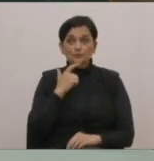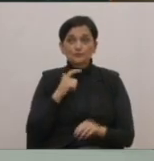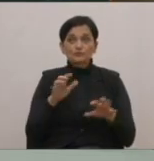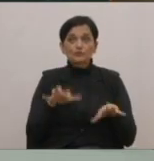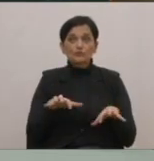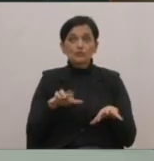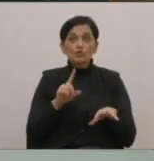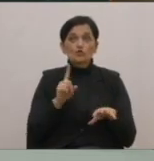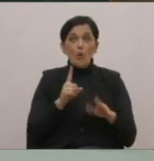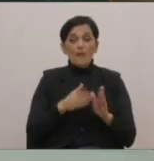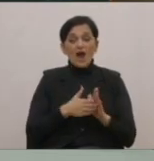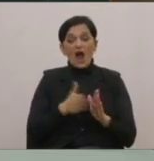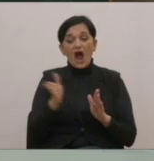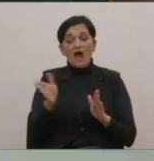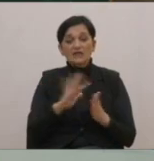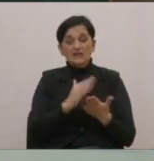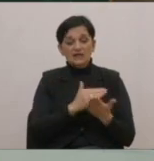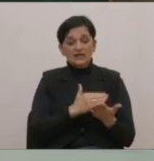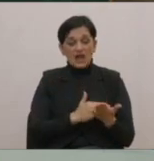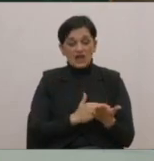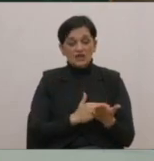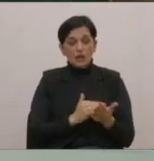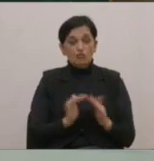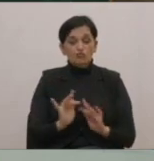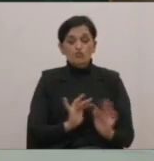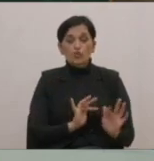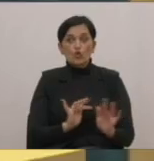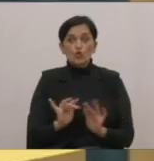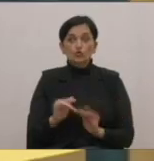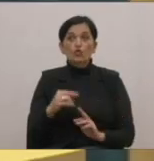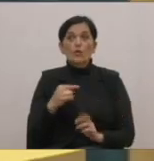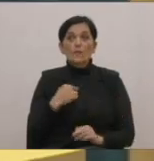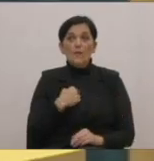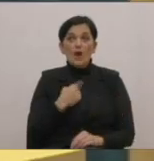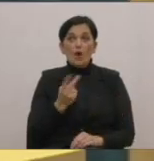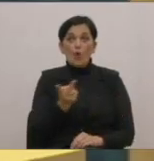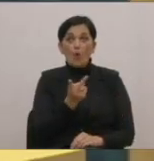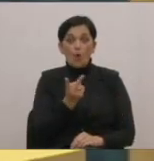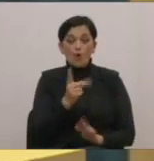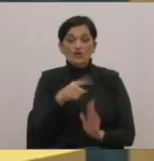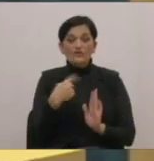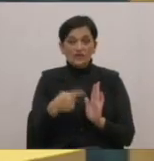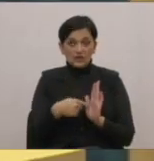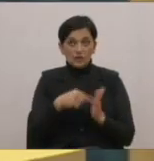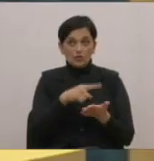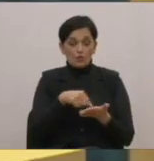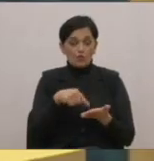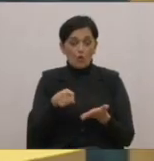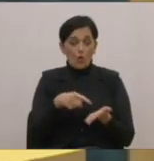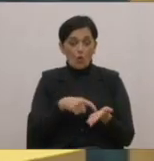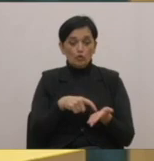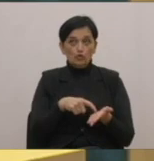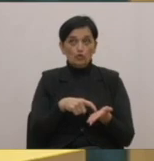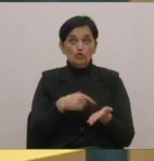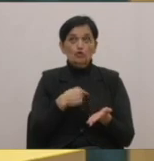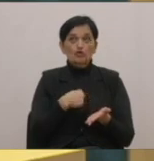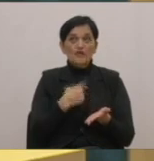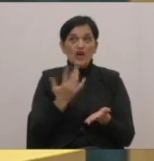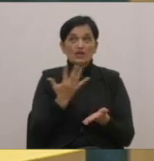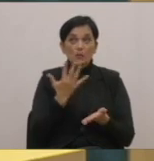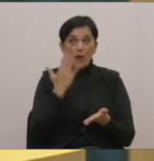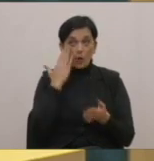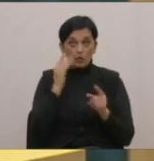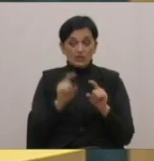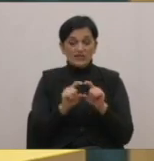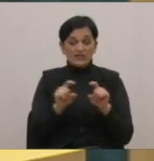Rom argauste, albat reglamentit, adgenil proceduras. Mă orive, cât cu a toalet romonici nu-l imax, ahla ce nu ar trebui, mehute